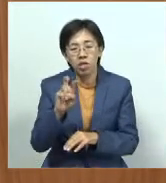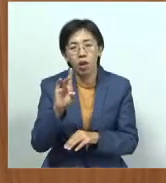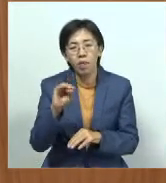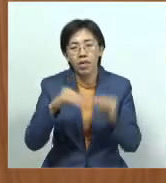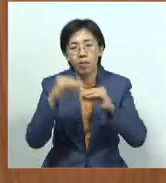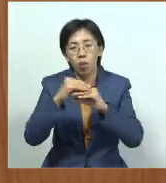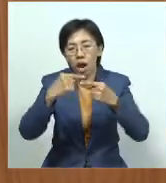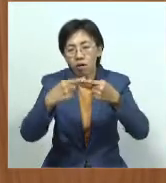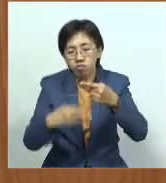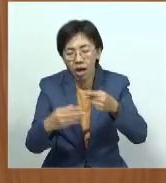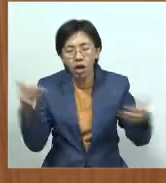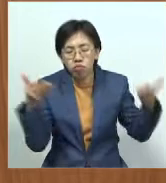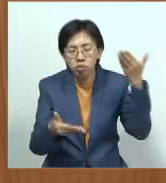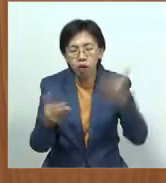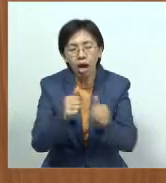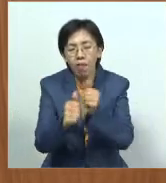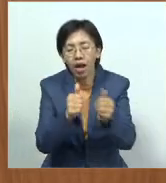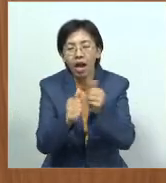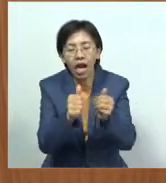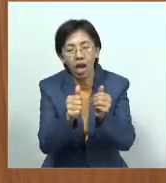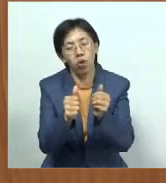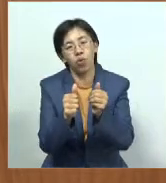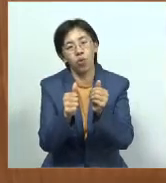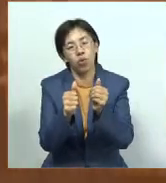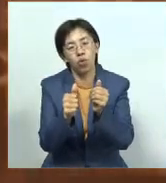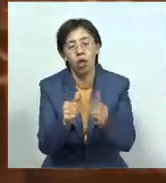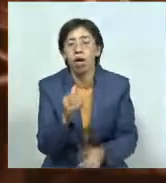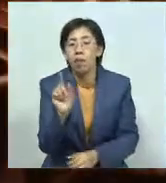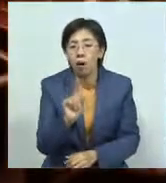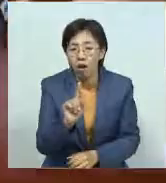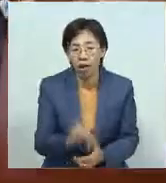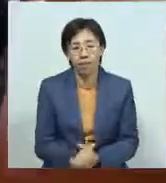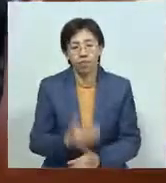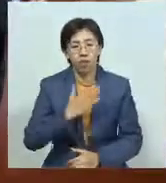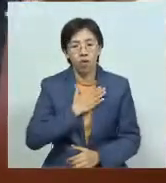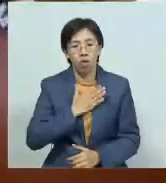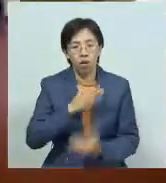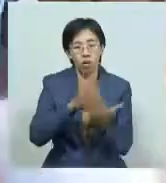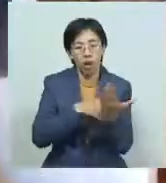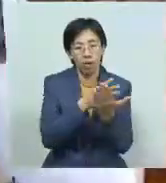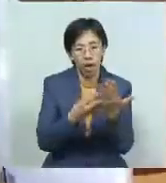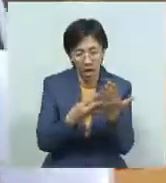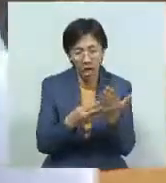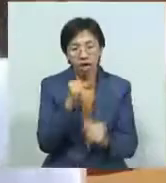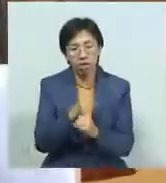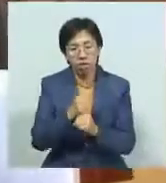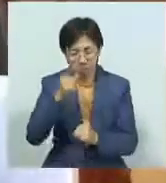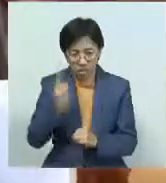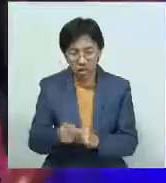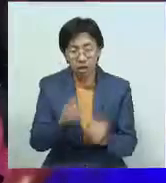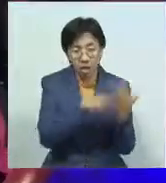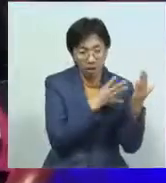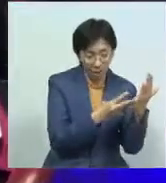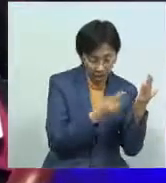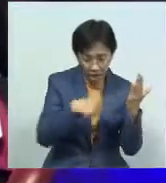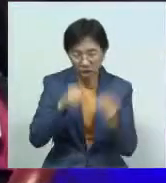การที่ส่งเข้าประกวดทั่วโลกนะครับส่วนหนึ่งเป็นเพราะว่าเราไม่ใช่มีนโยบายอย่างเดียวเราทำจริงแล้วก็ทำเสร็จ